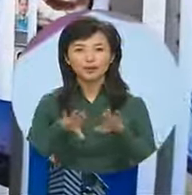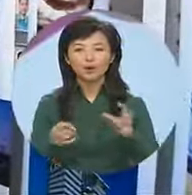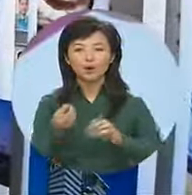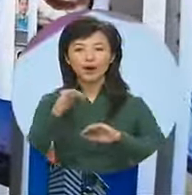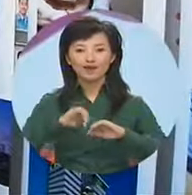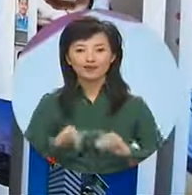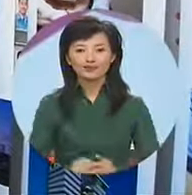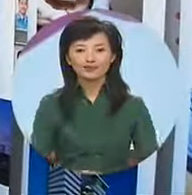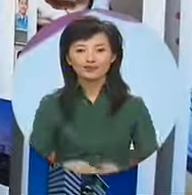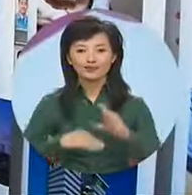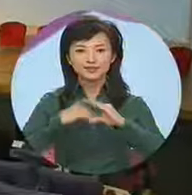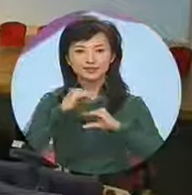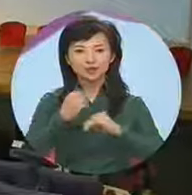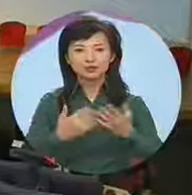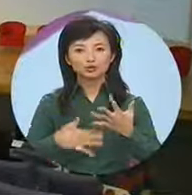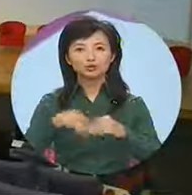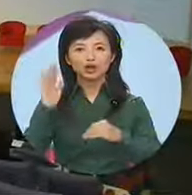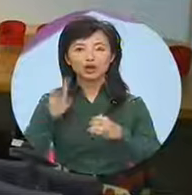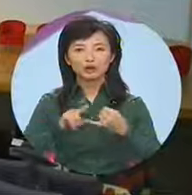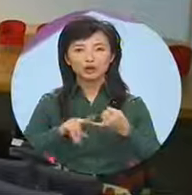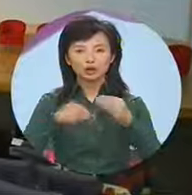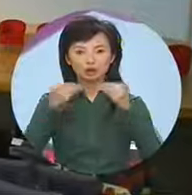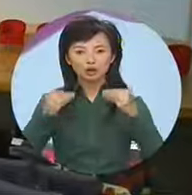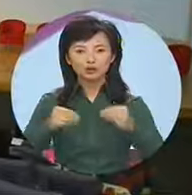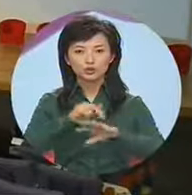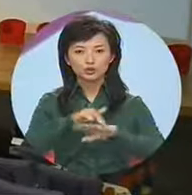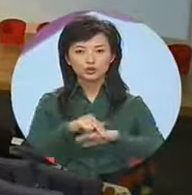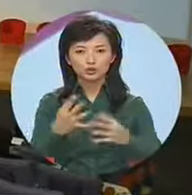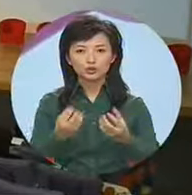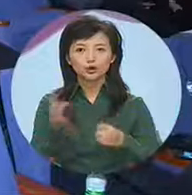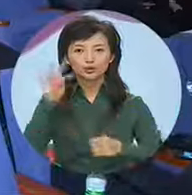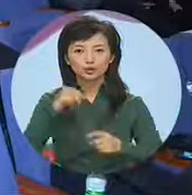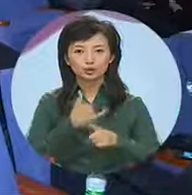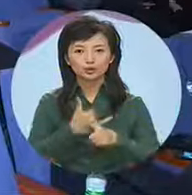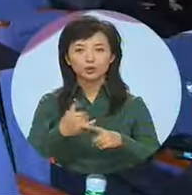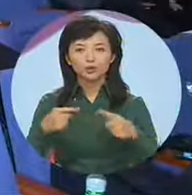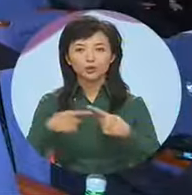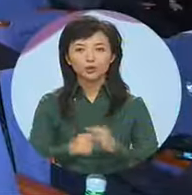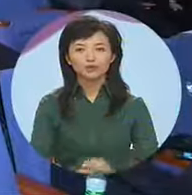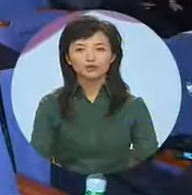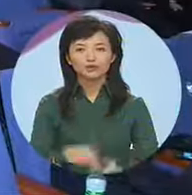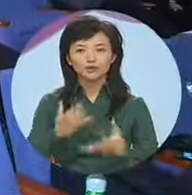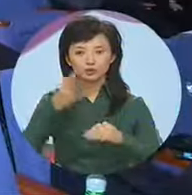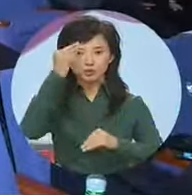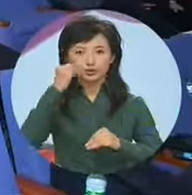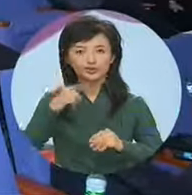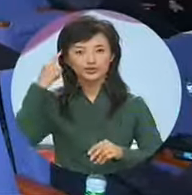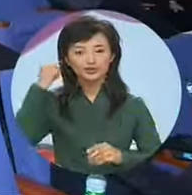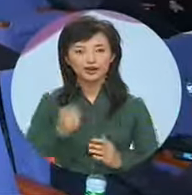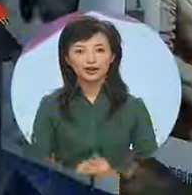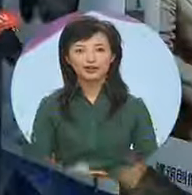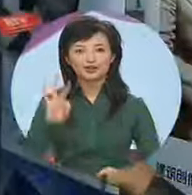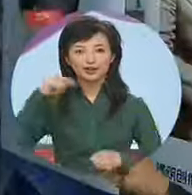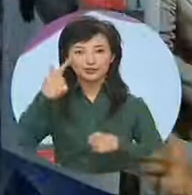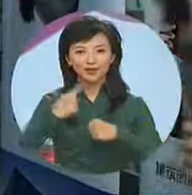解也使得建筑从初始设计到后期的室内外装修设计都获得顺利通过虽然在学术领域有着深入思考38